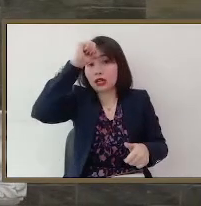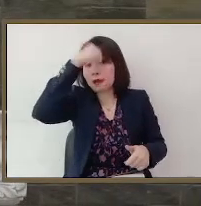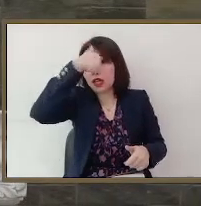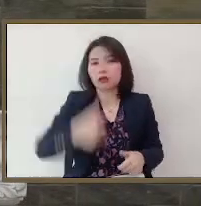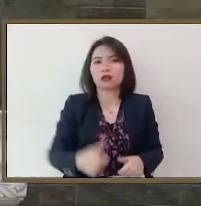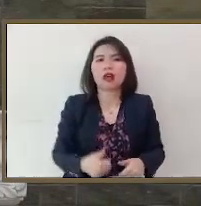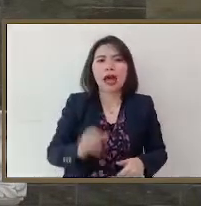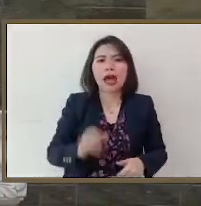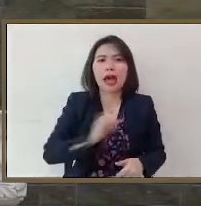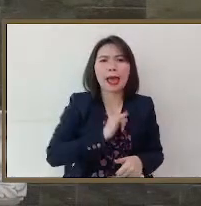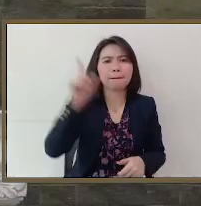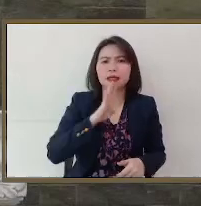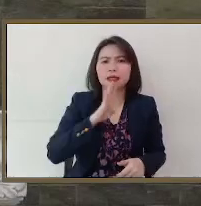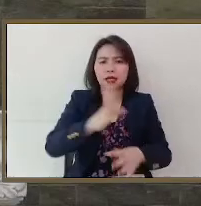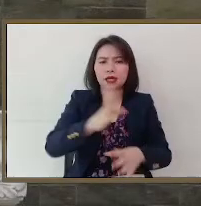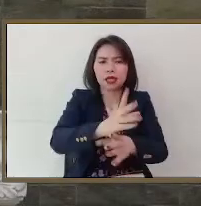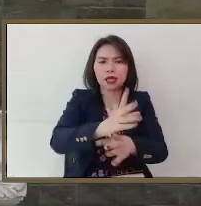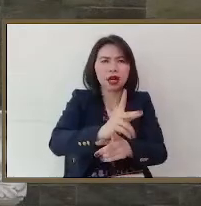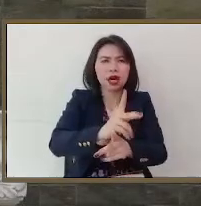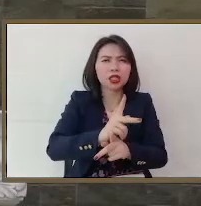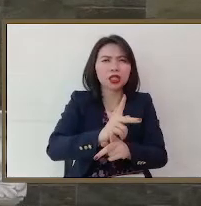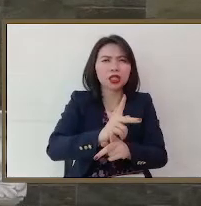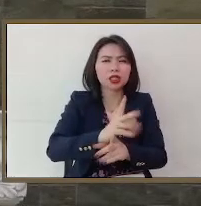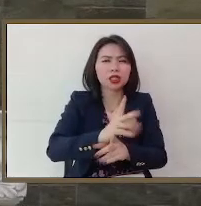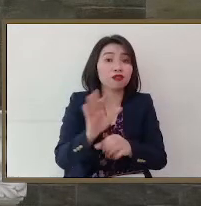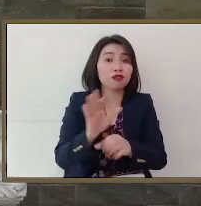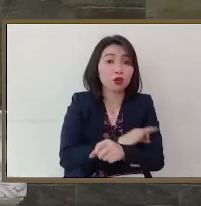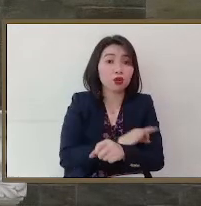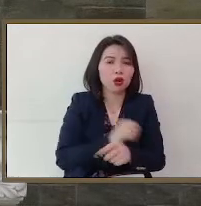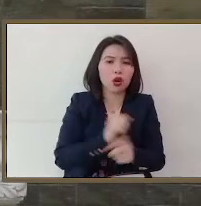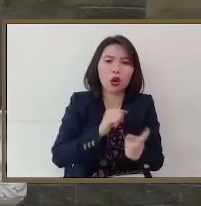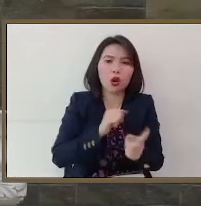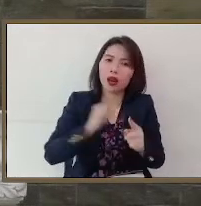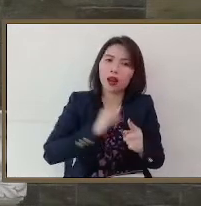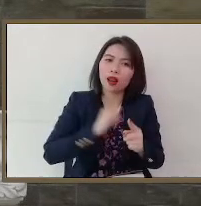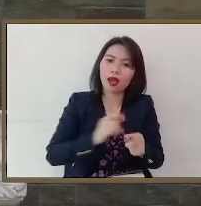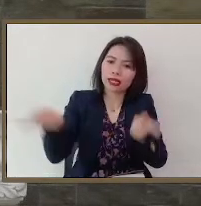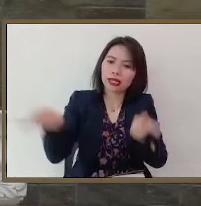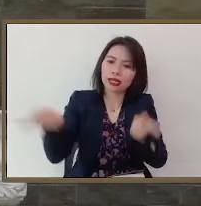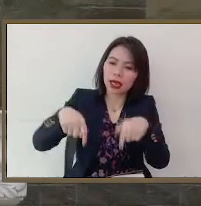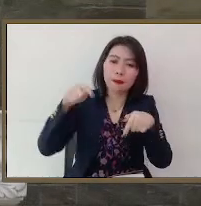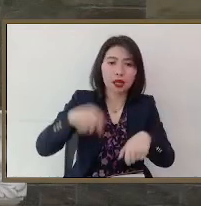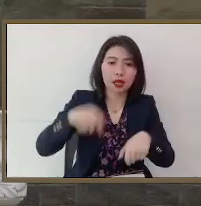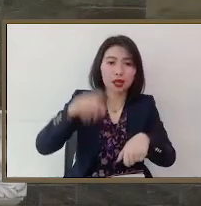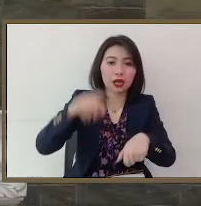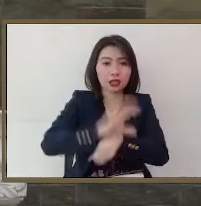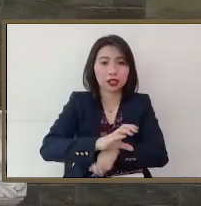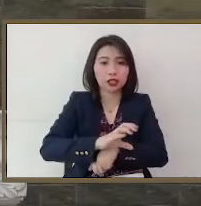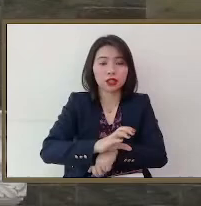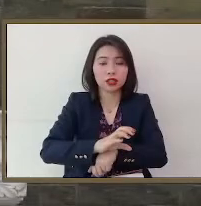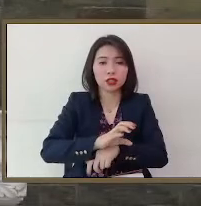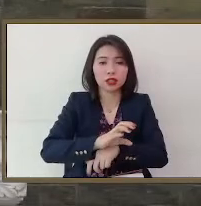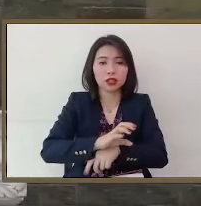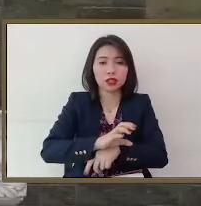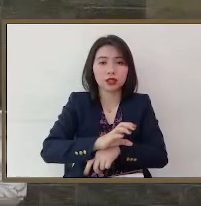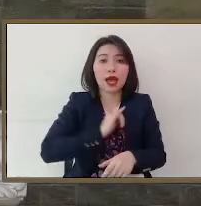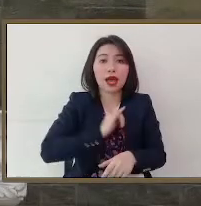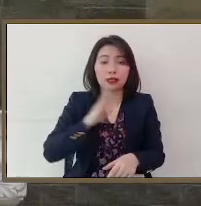time when I come to church, the next time that I will attend the service, I must be